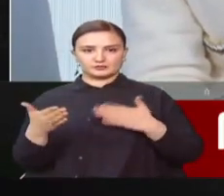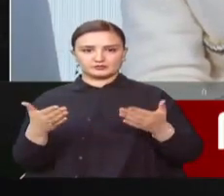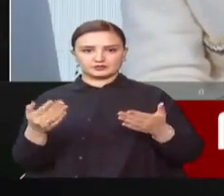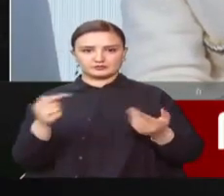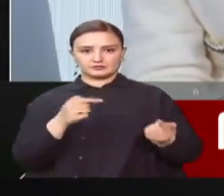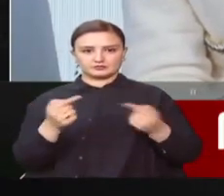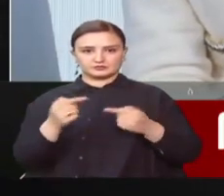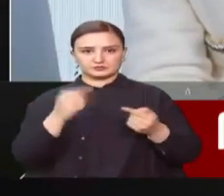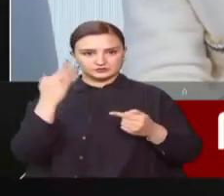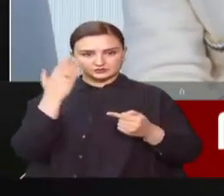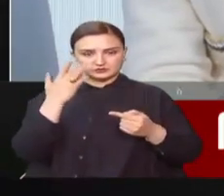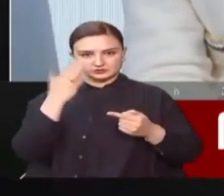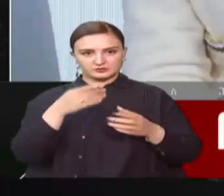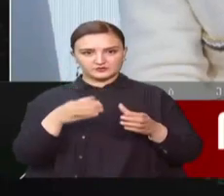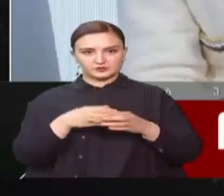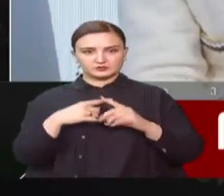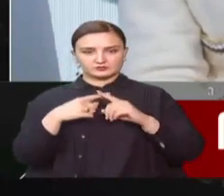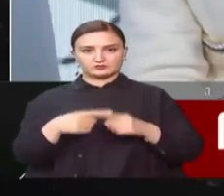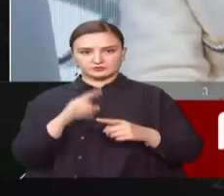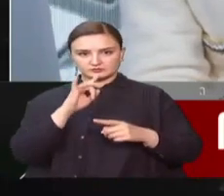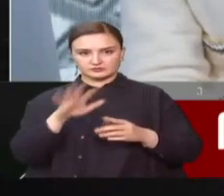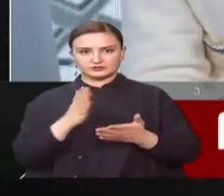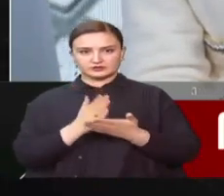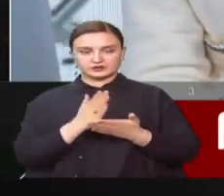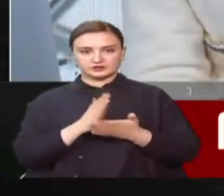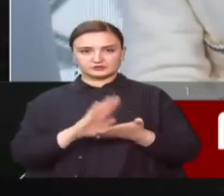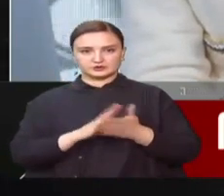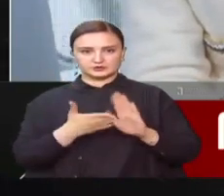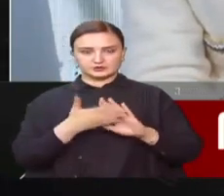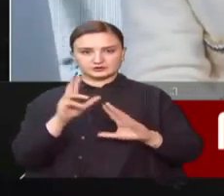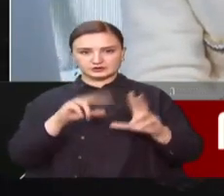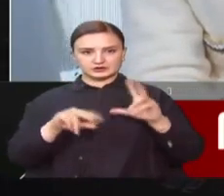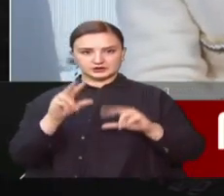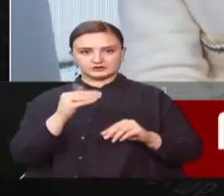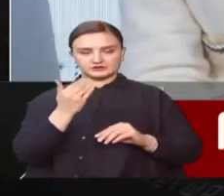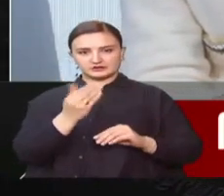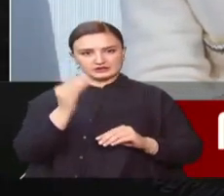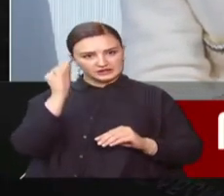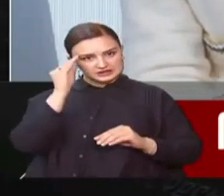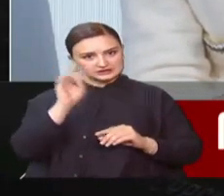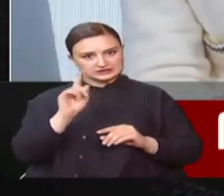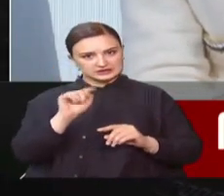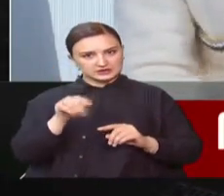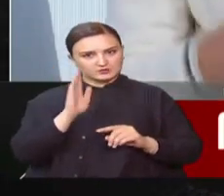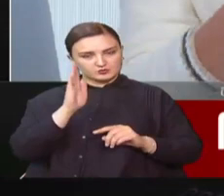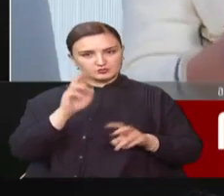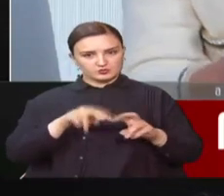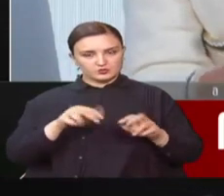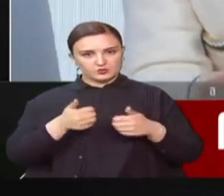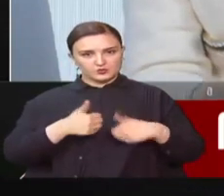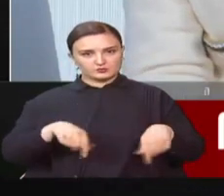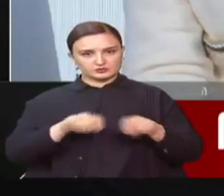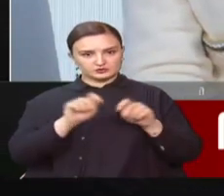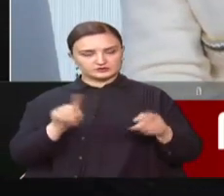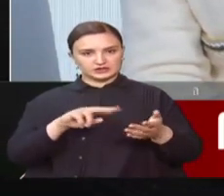Арсен Дакав, что были, сам Арсен Дакав, что были, сам Арсен Дакав, что были, сам Арсен Дакав,